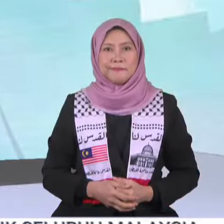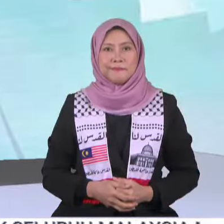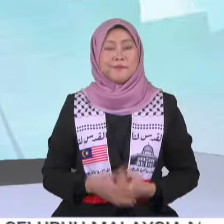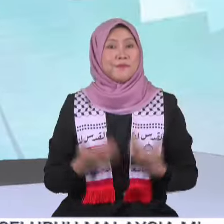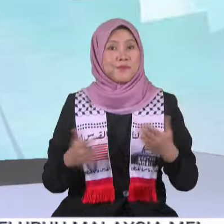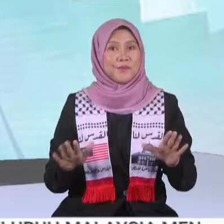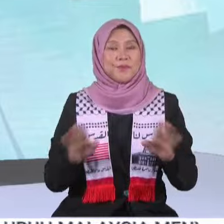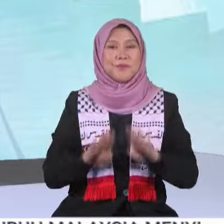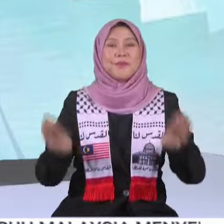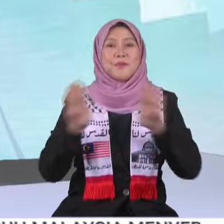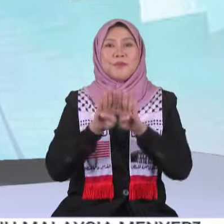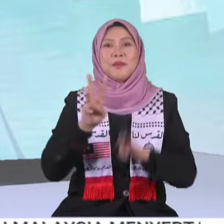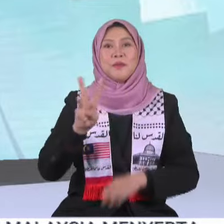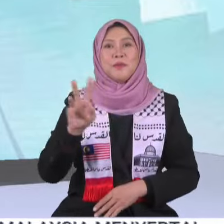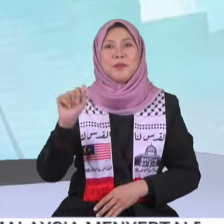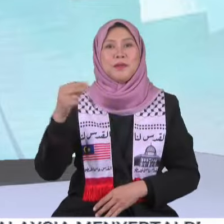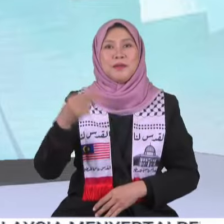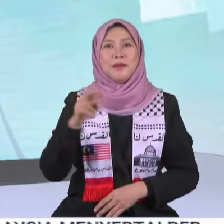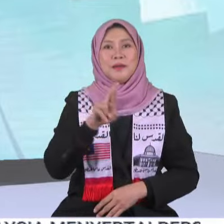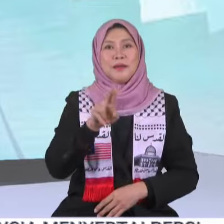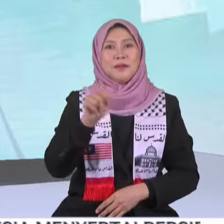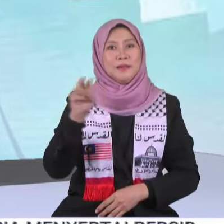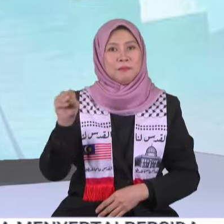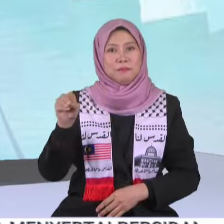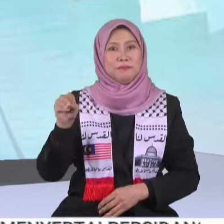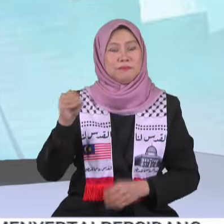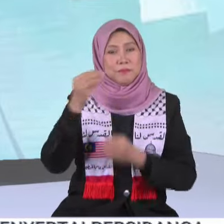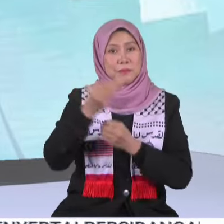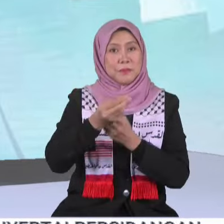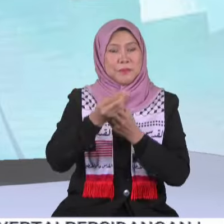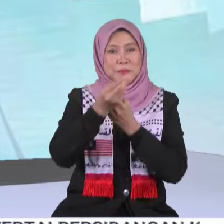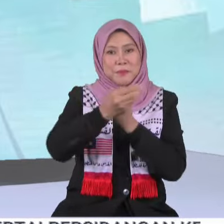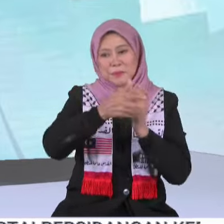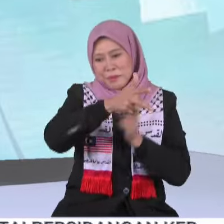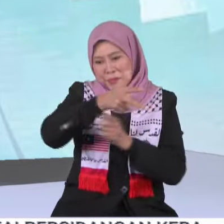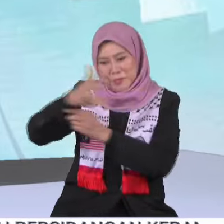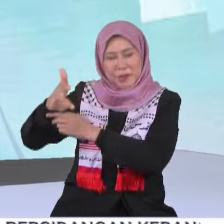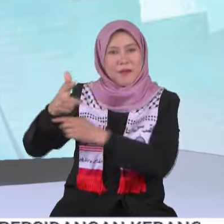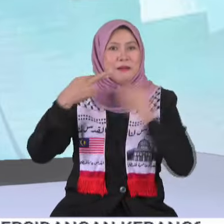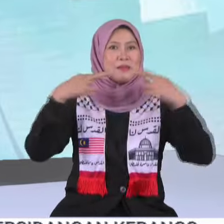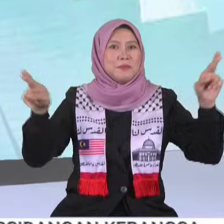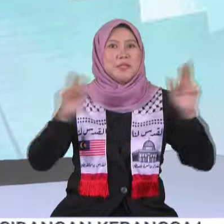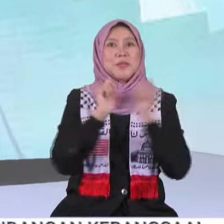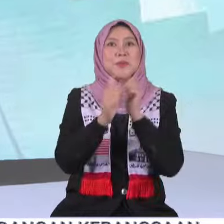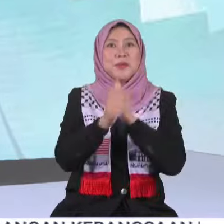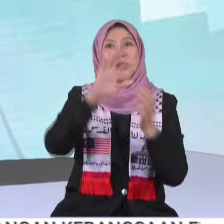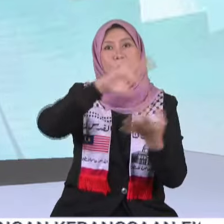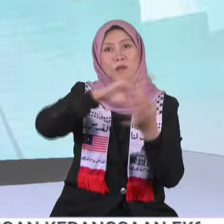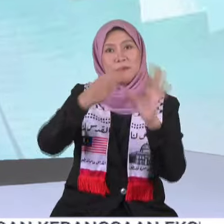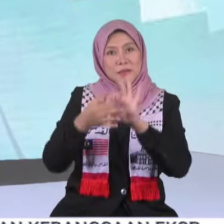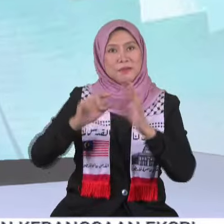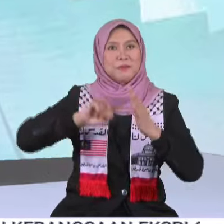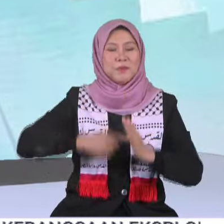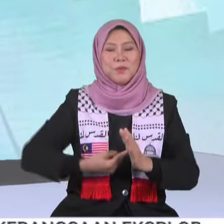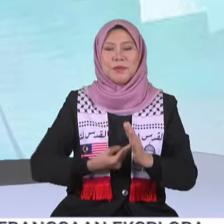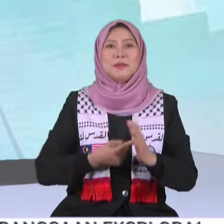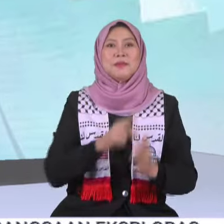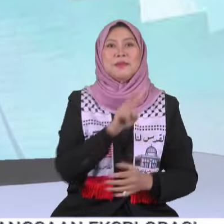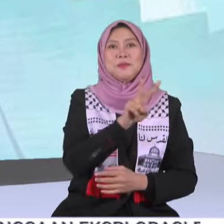Baik saudara, sekian berita wilayah. RTM penyiar rasmi Sukan Olimpik Paris 2024 saksikannya bermula 27 Julai